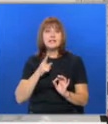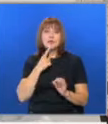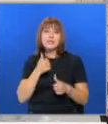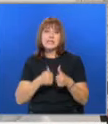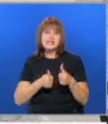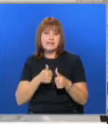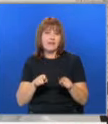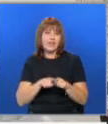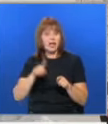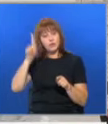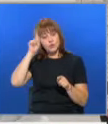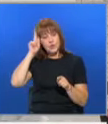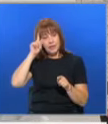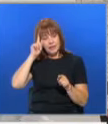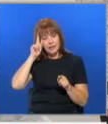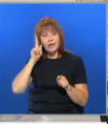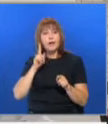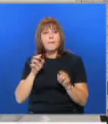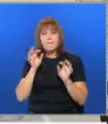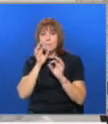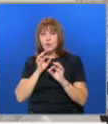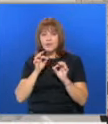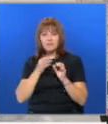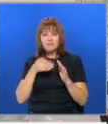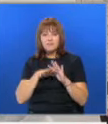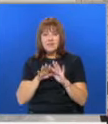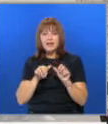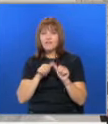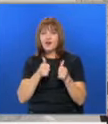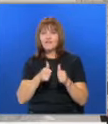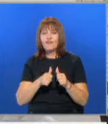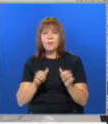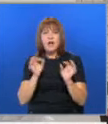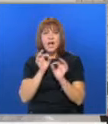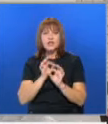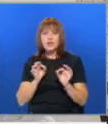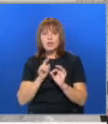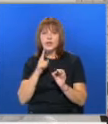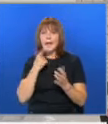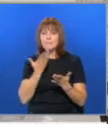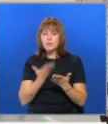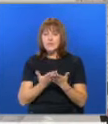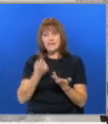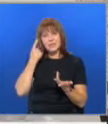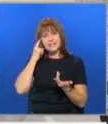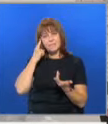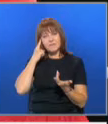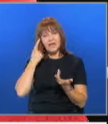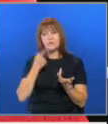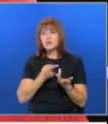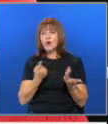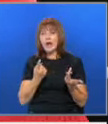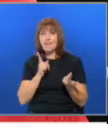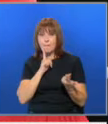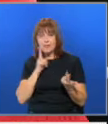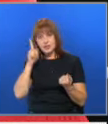състезавали се като жени и под никаква форма никой не е поставил на съмнение тяхната полова идентичност.